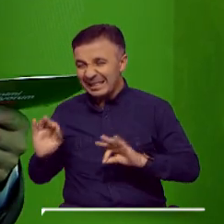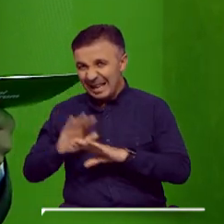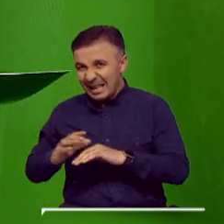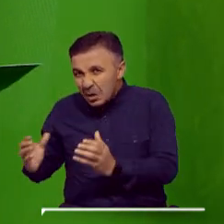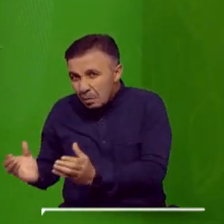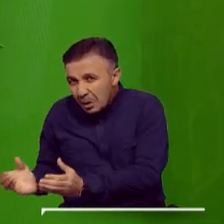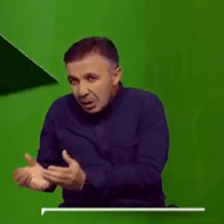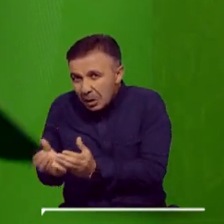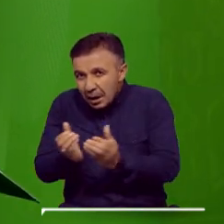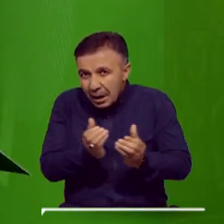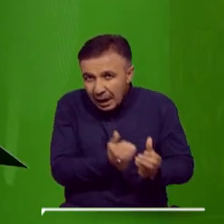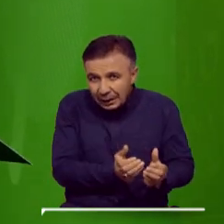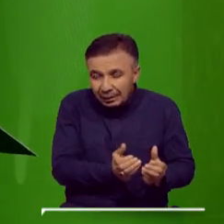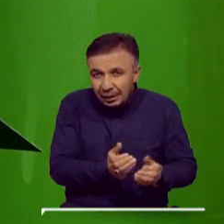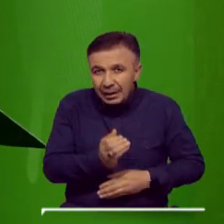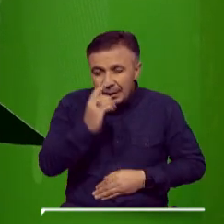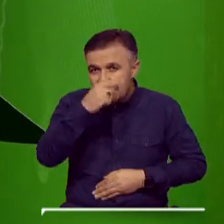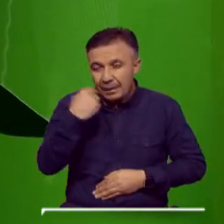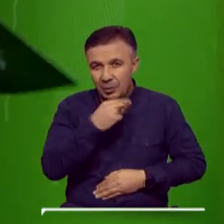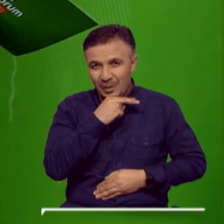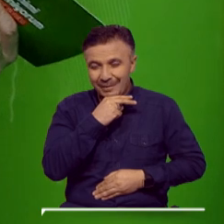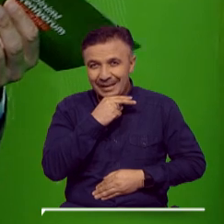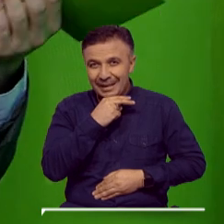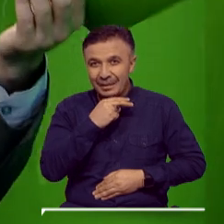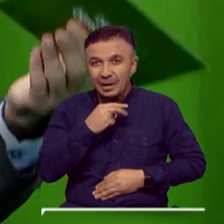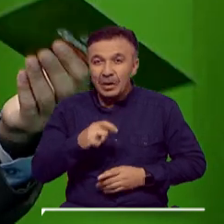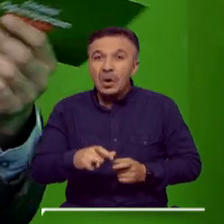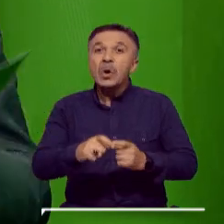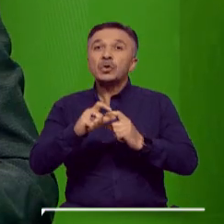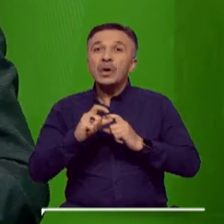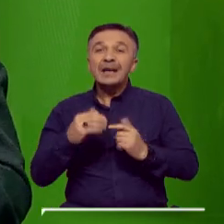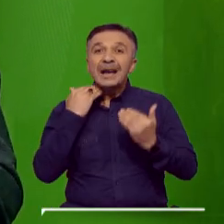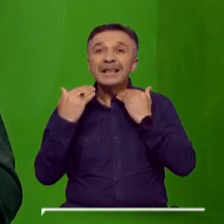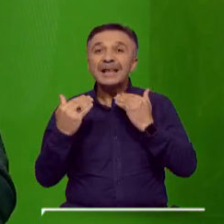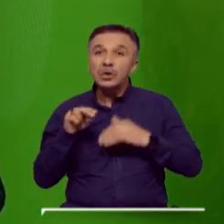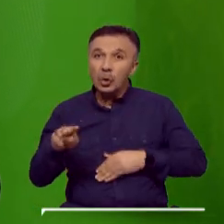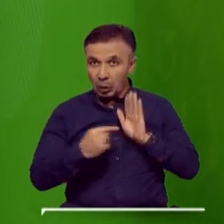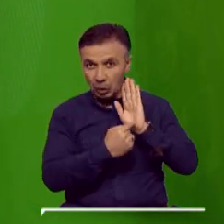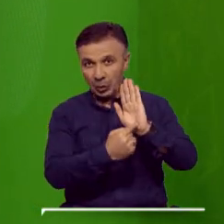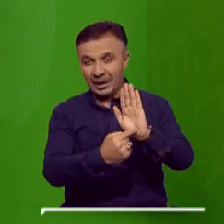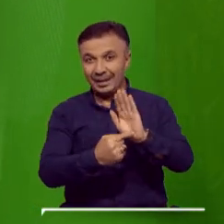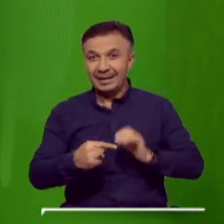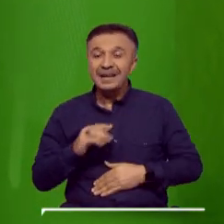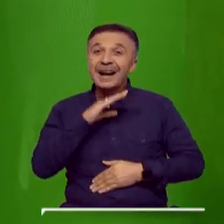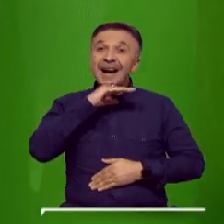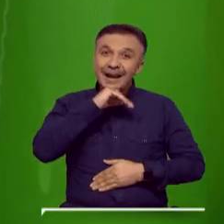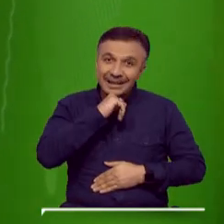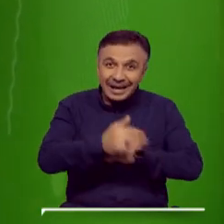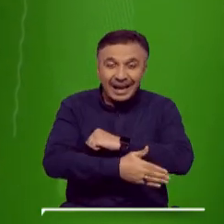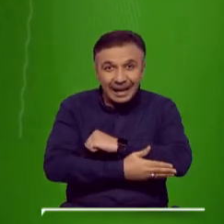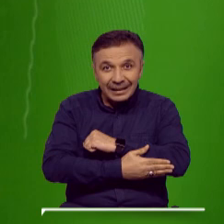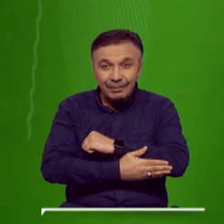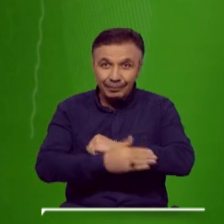kaldırmak, tebessüm etmek, sorana yol göstermek, yaşlıya yardım